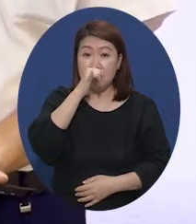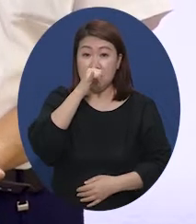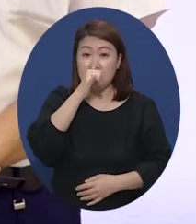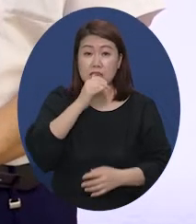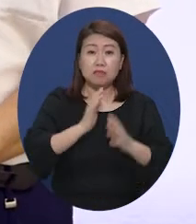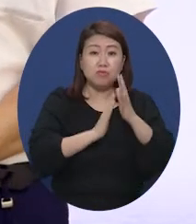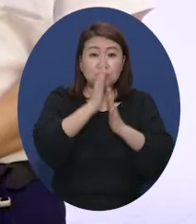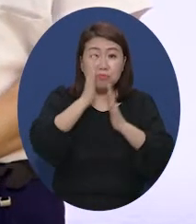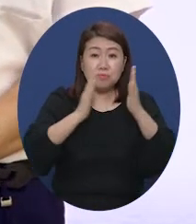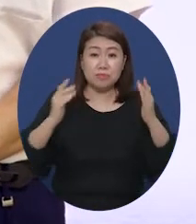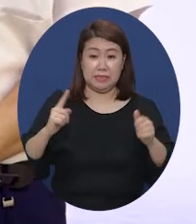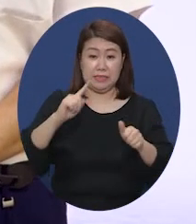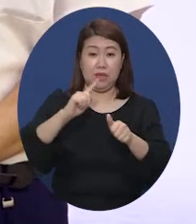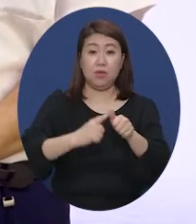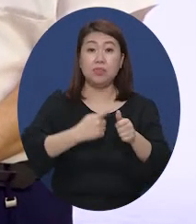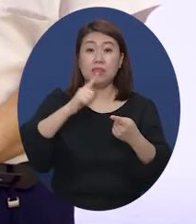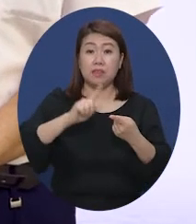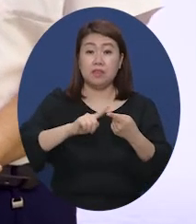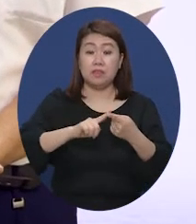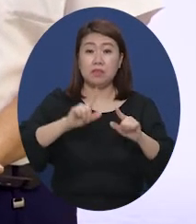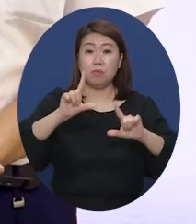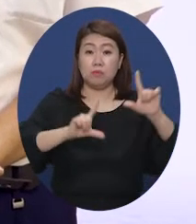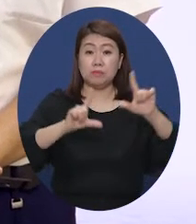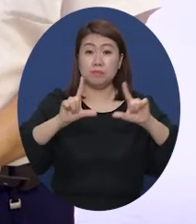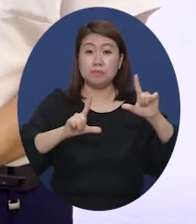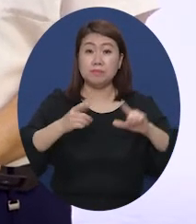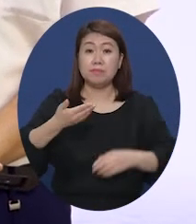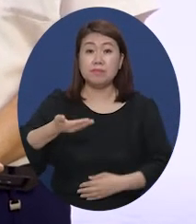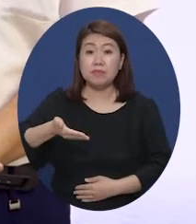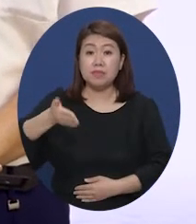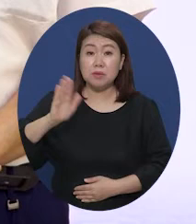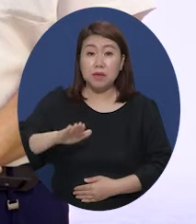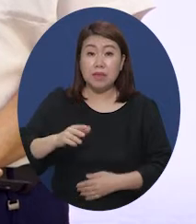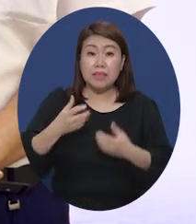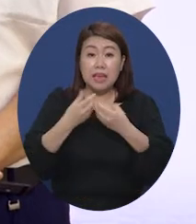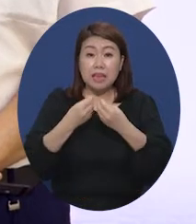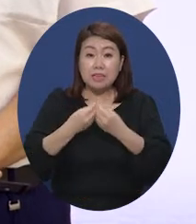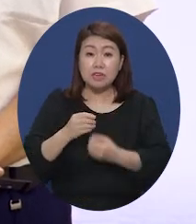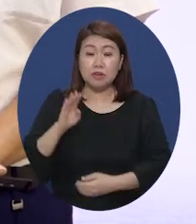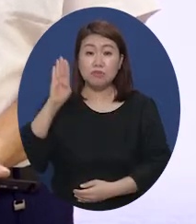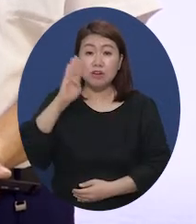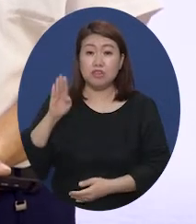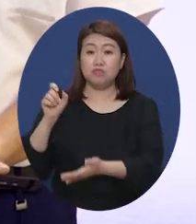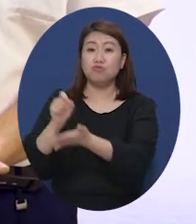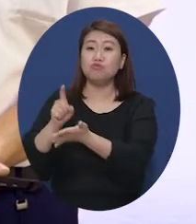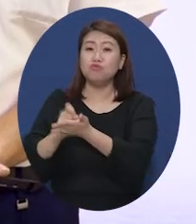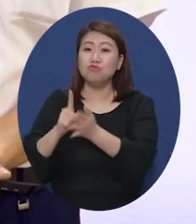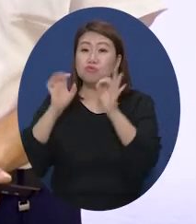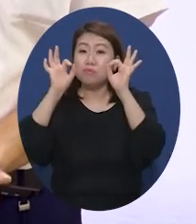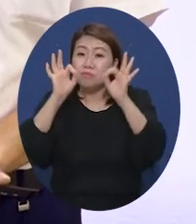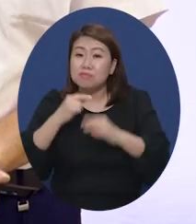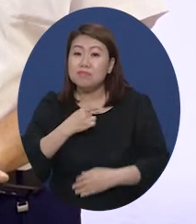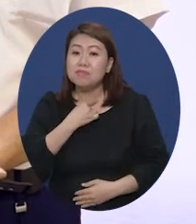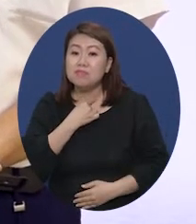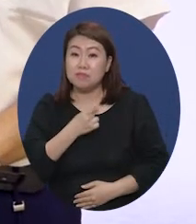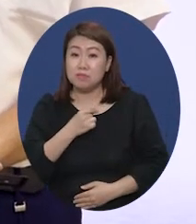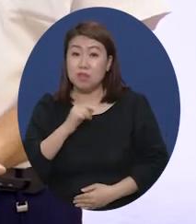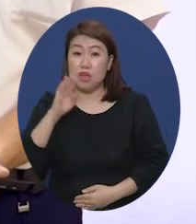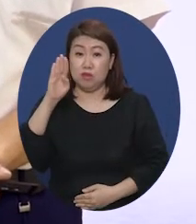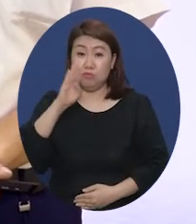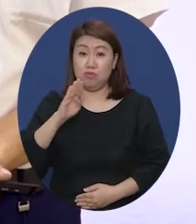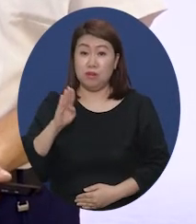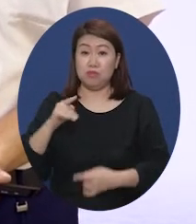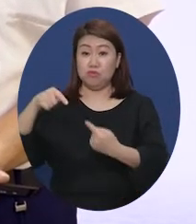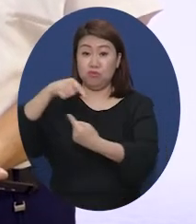원시림과 그 야생의 그 숲에서 사는 사람들 또한 그죠? 브라질 축구 경기가 있으면은 축구를 보고 싶어 할 것이고